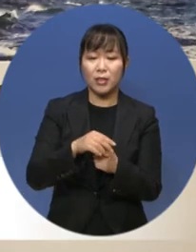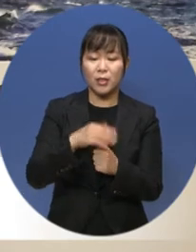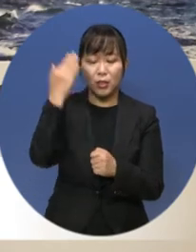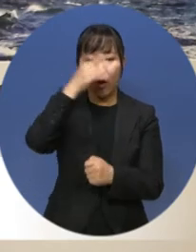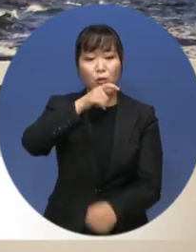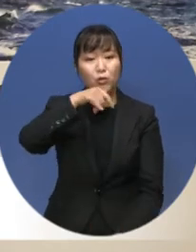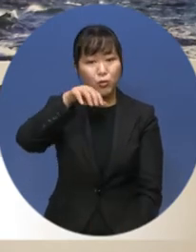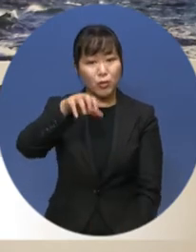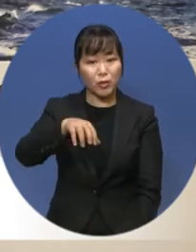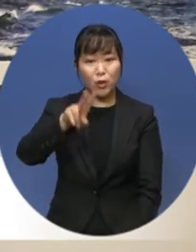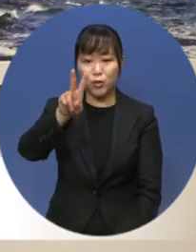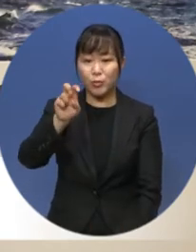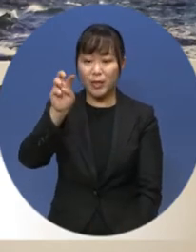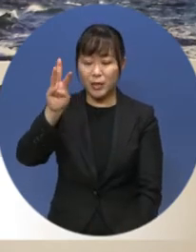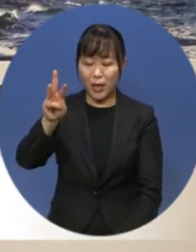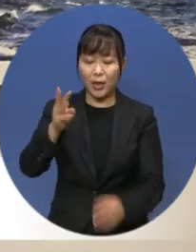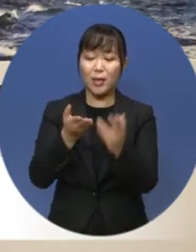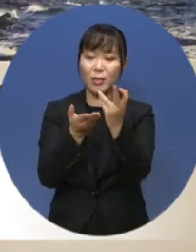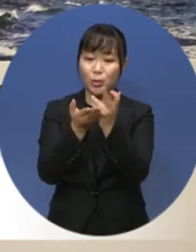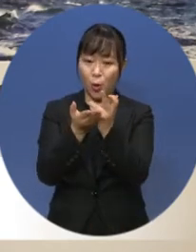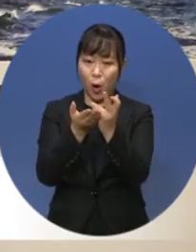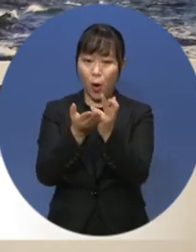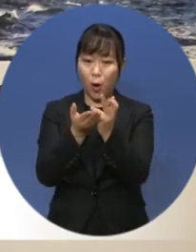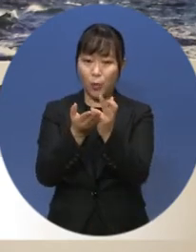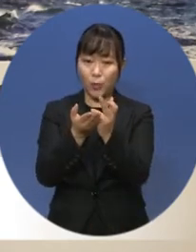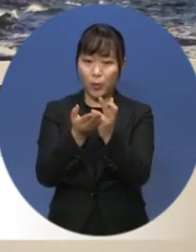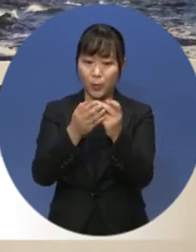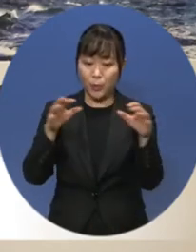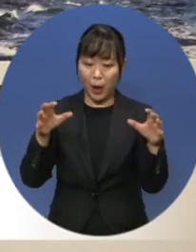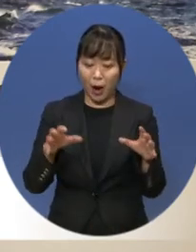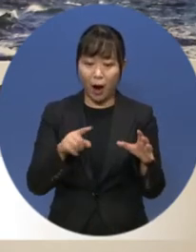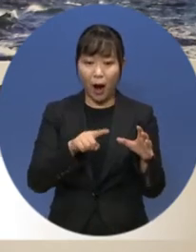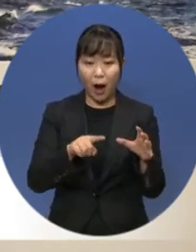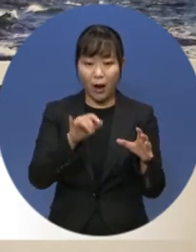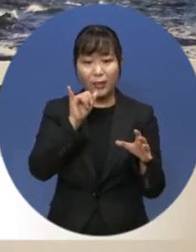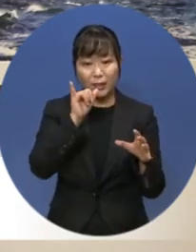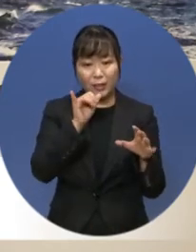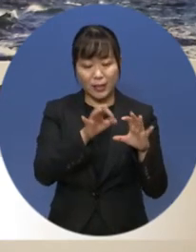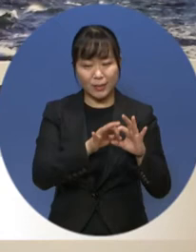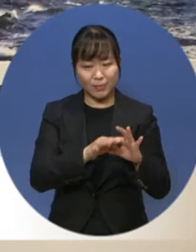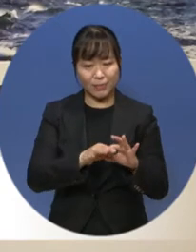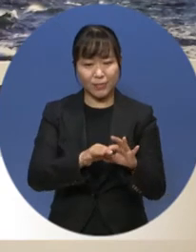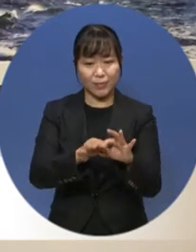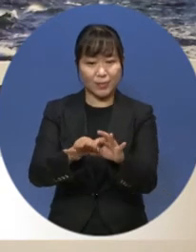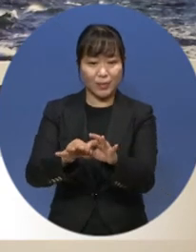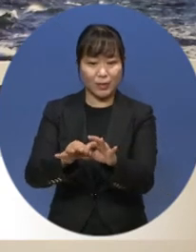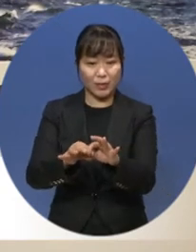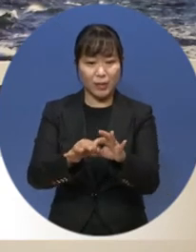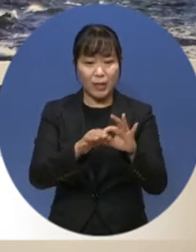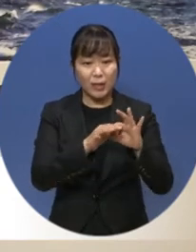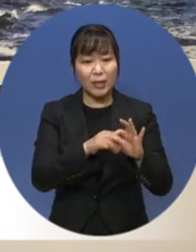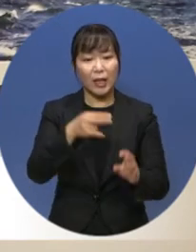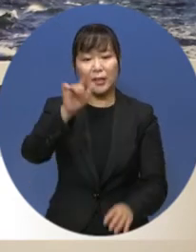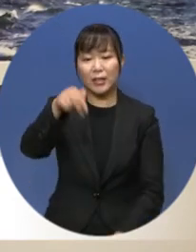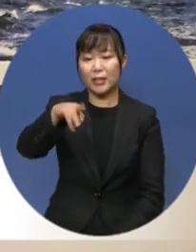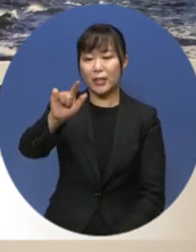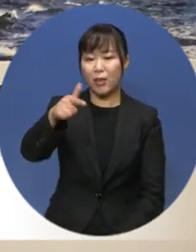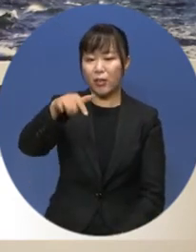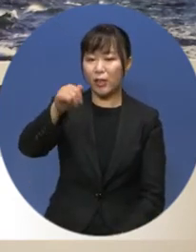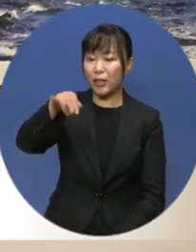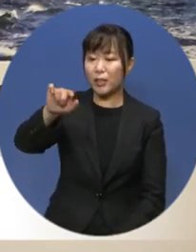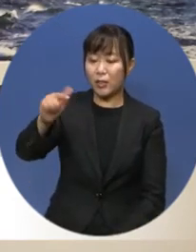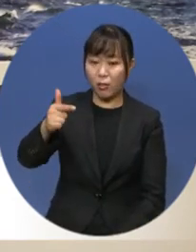여수의 23개 섬들로 이어지는 그 직선 기선이라는 그